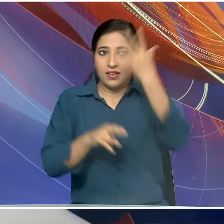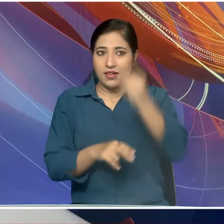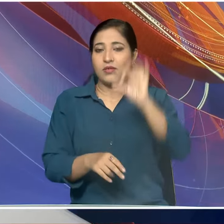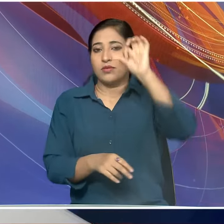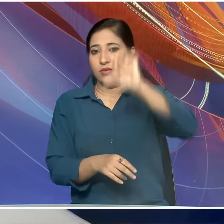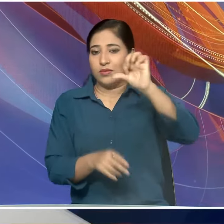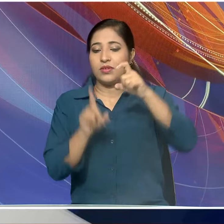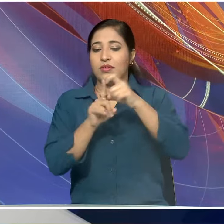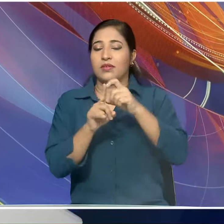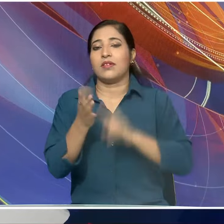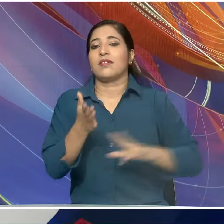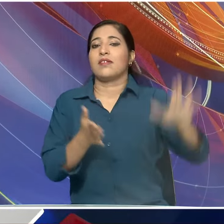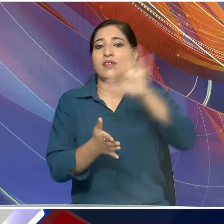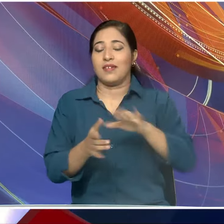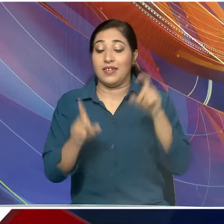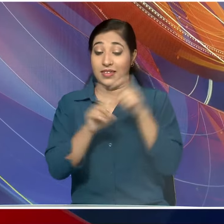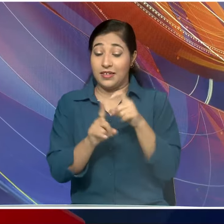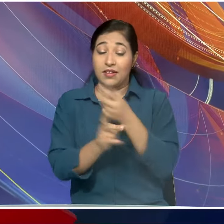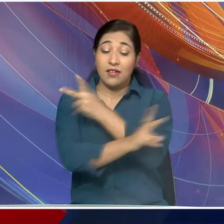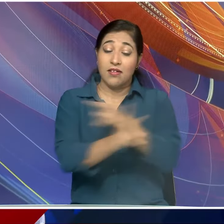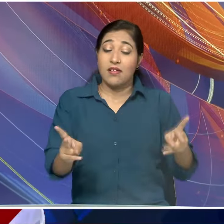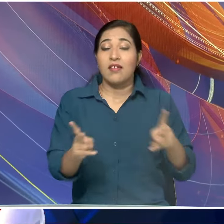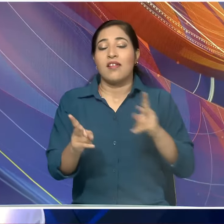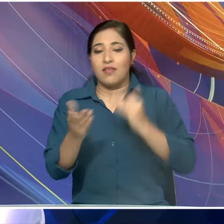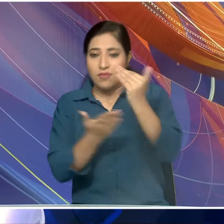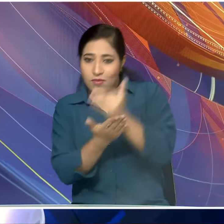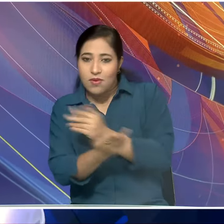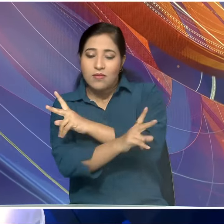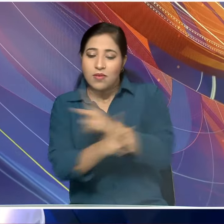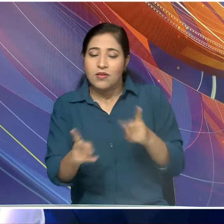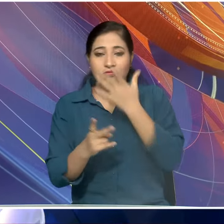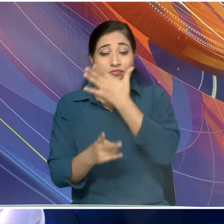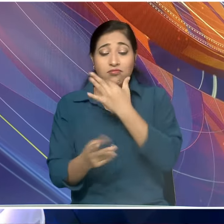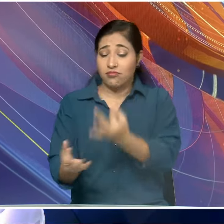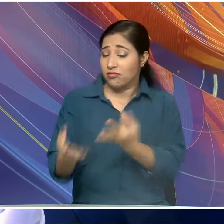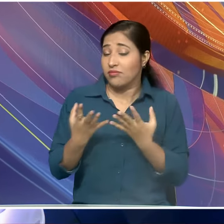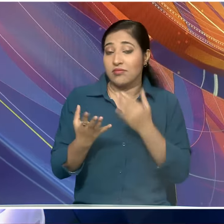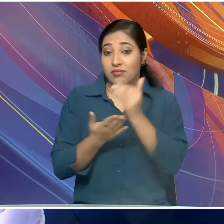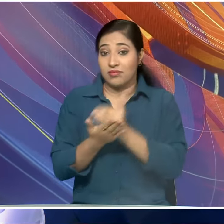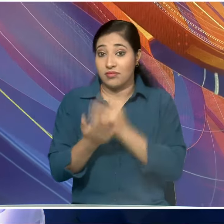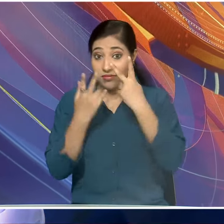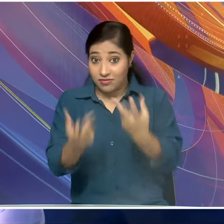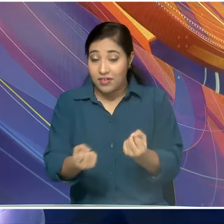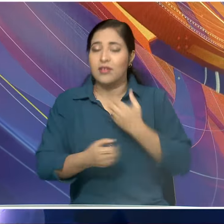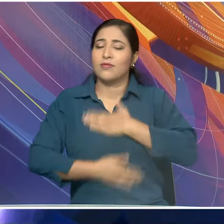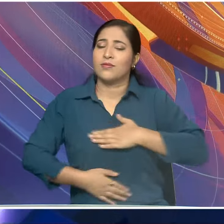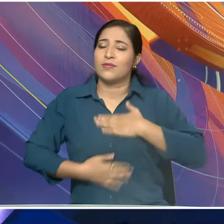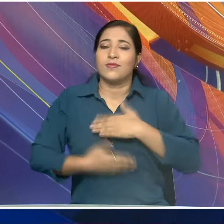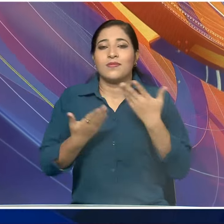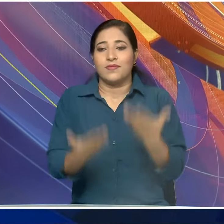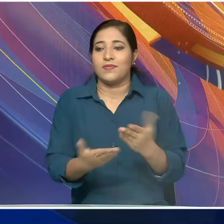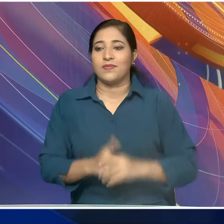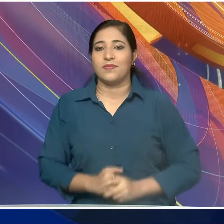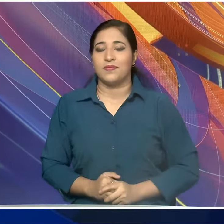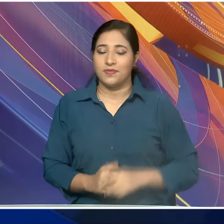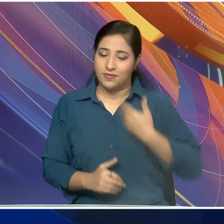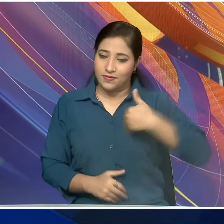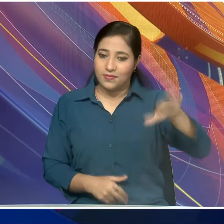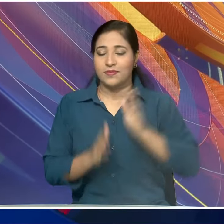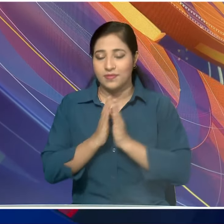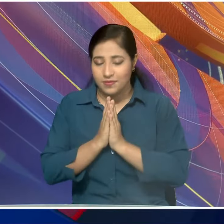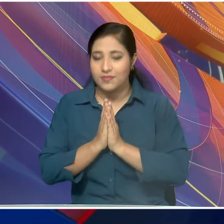डीडी नेशनल पर। तो दूरदर्शन के विभिन्न नेटवर्क्स पर प्रसारित होने वाले इन शानदार धारावाहिकों का आप उठाते रहिए आनंद, हमें दीजिए